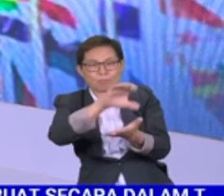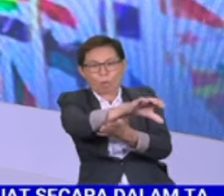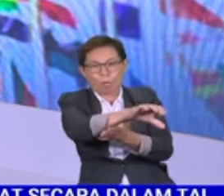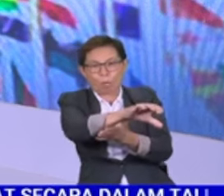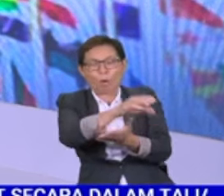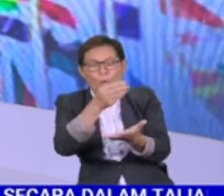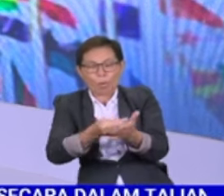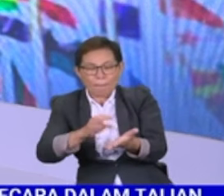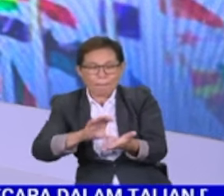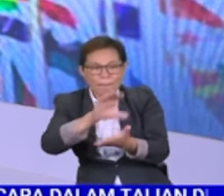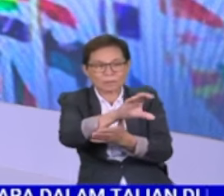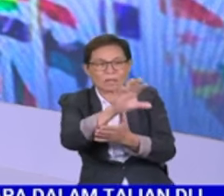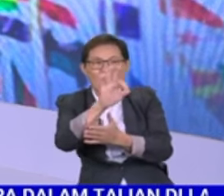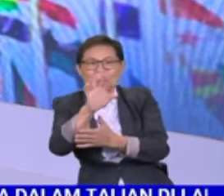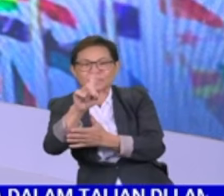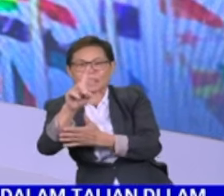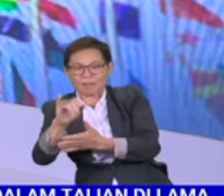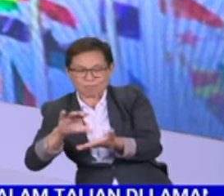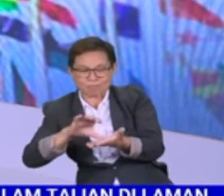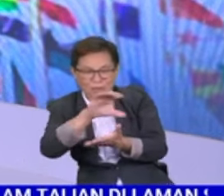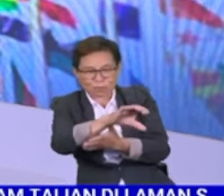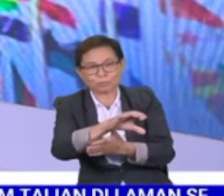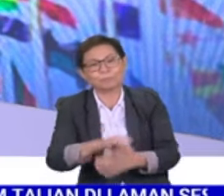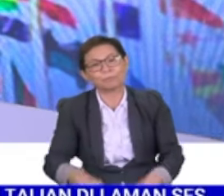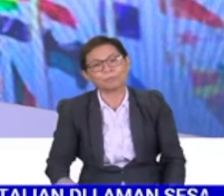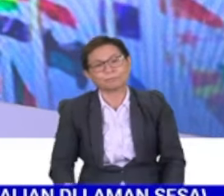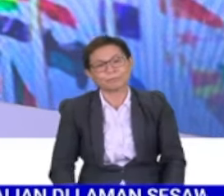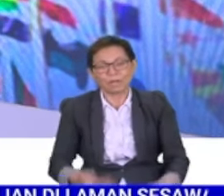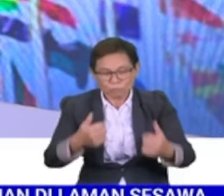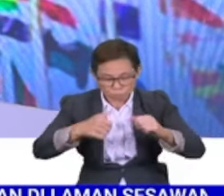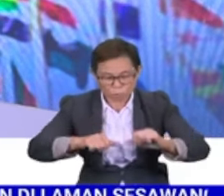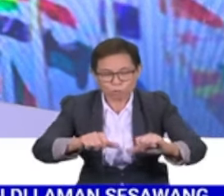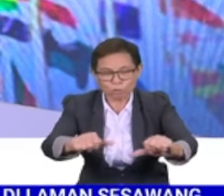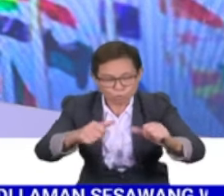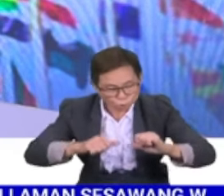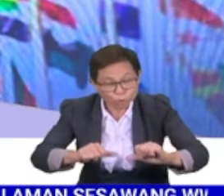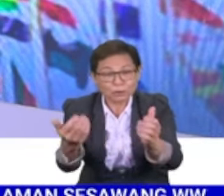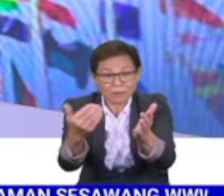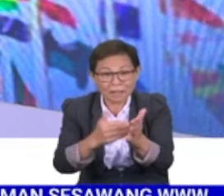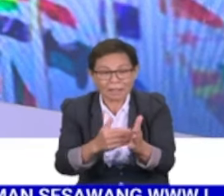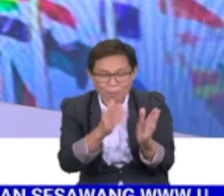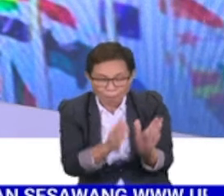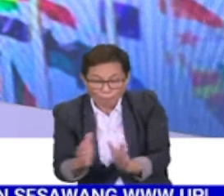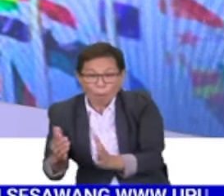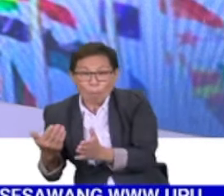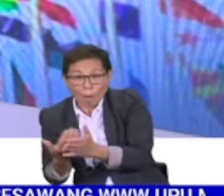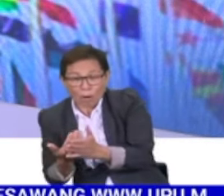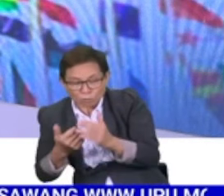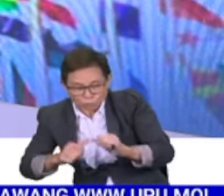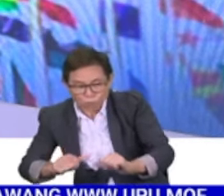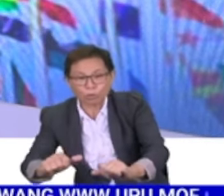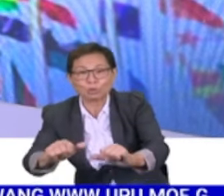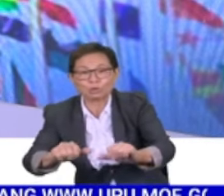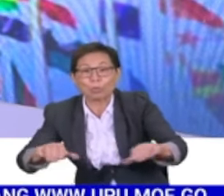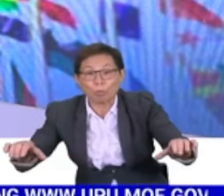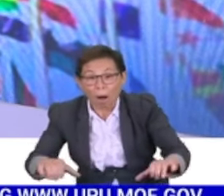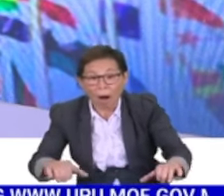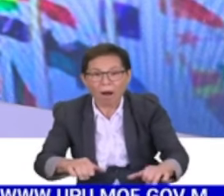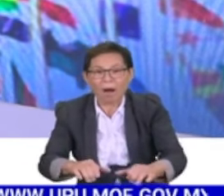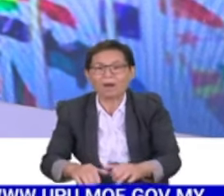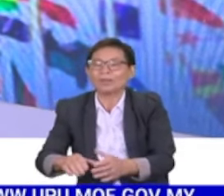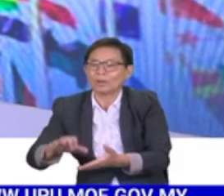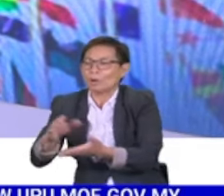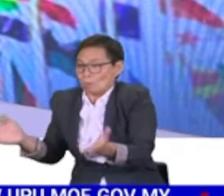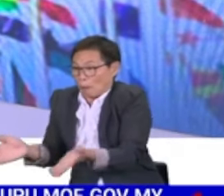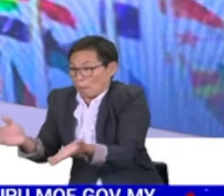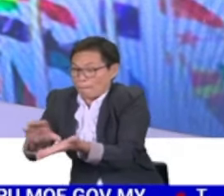aliran masuk pelaburan langsung asing FDI. Meneruskan momentum tersebut, strategi baharu terus digarap untuk menarik masuk